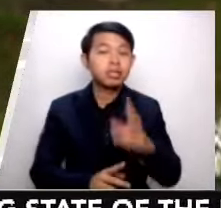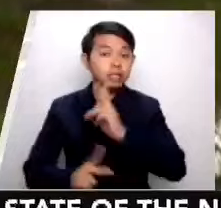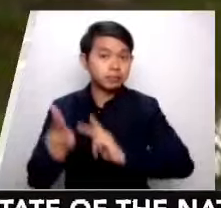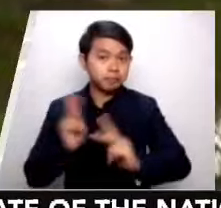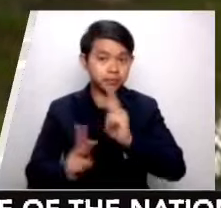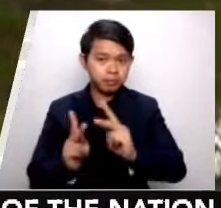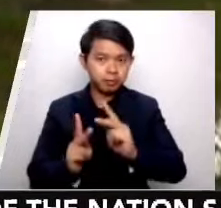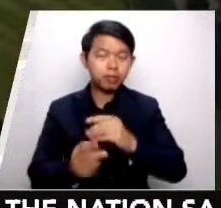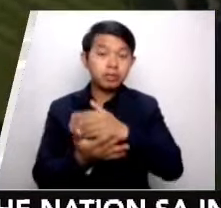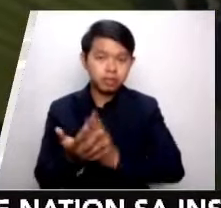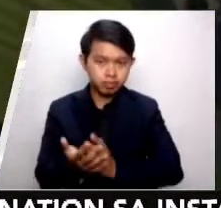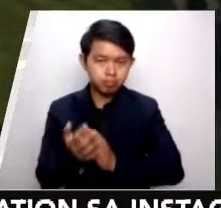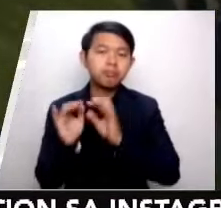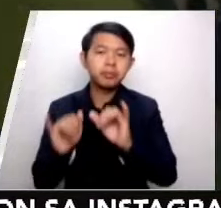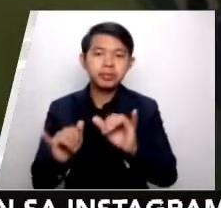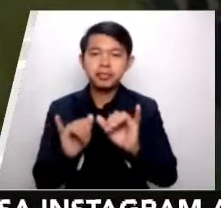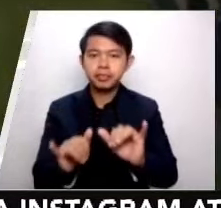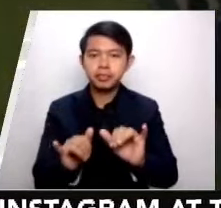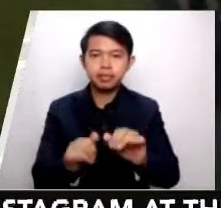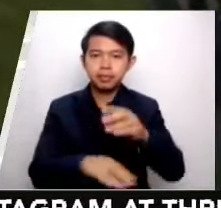magdamag.